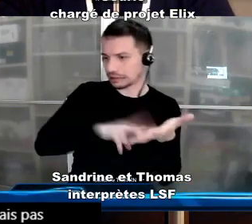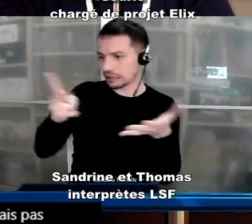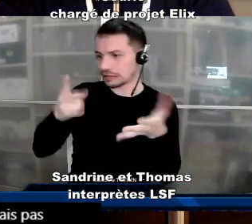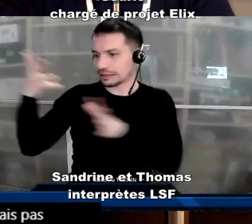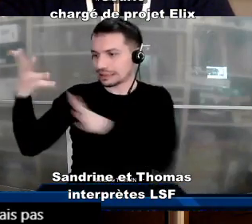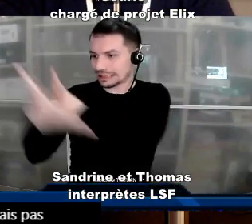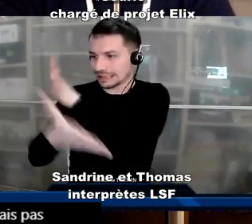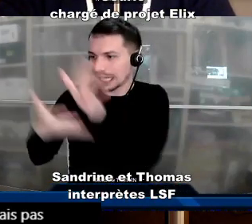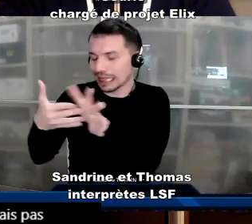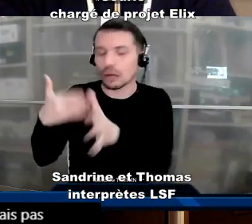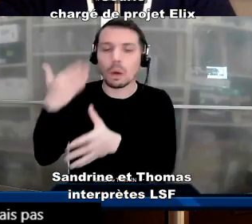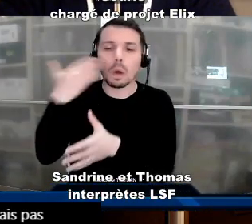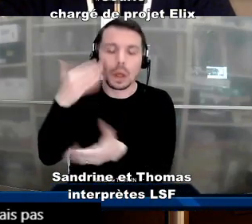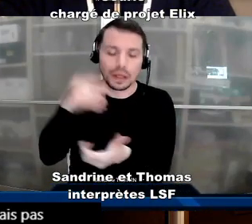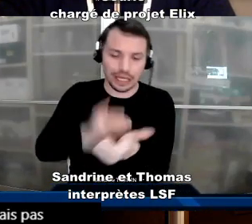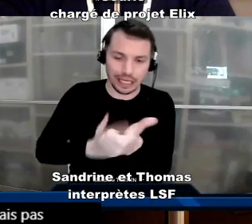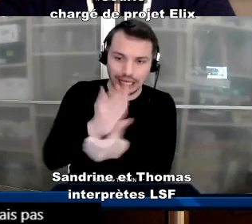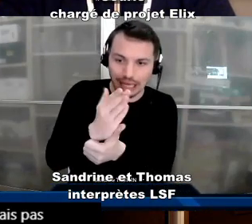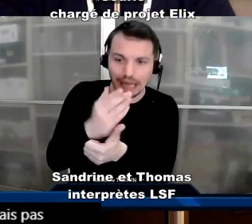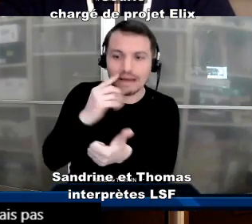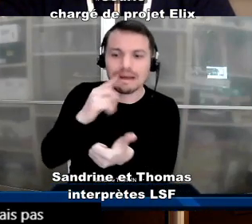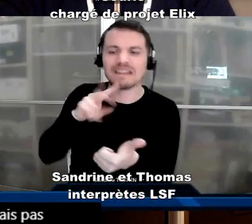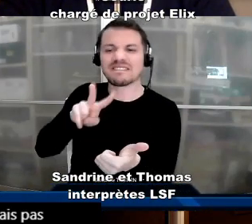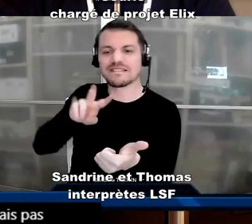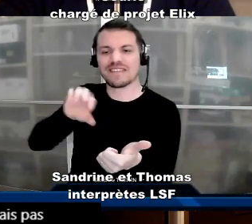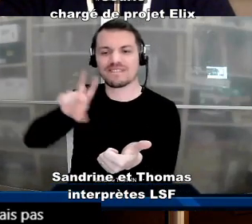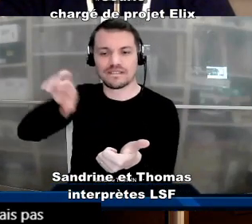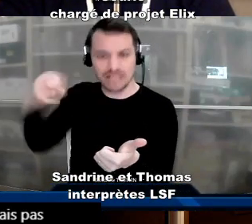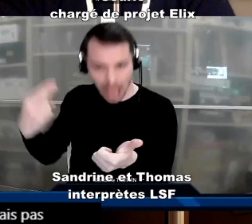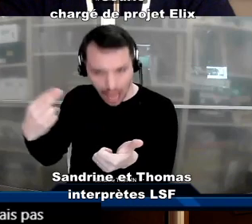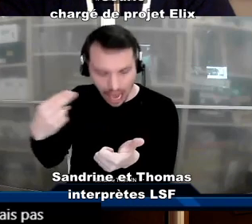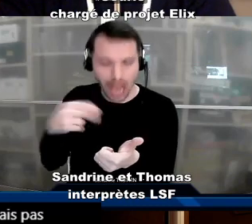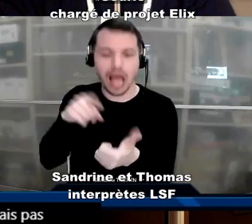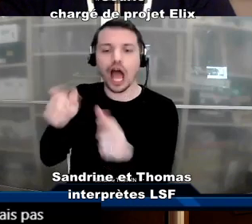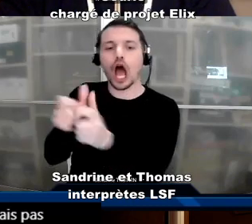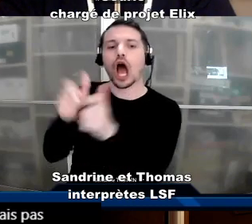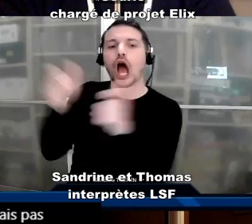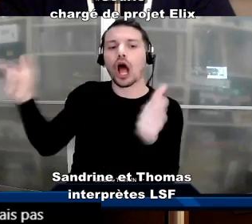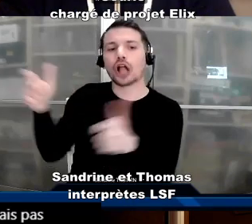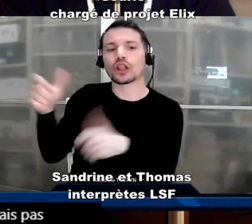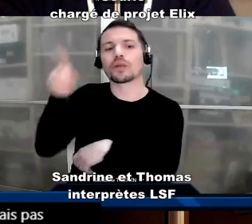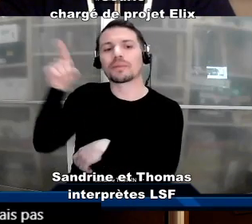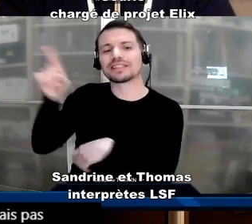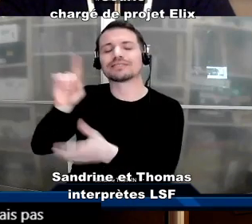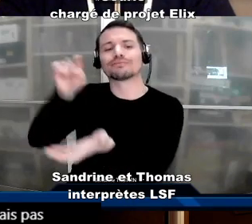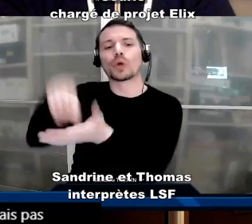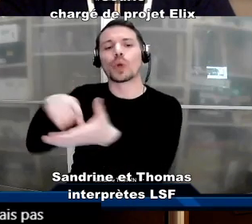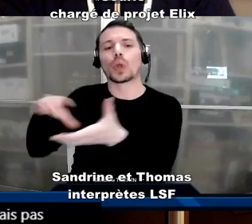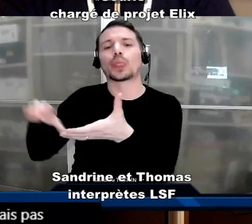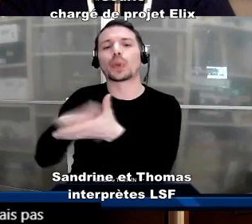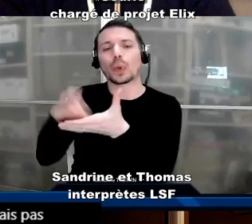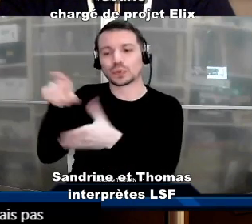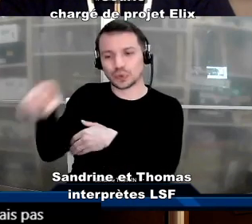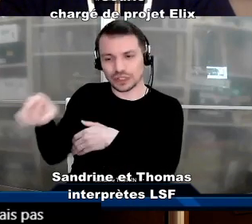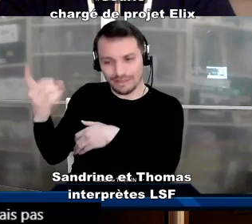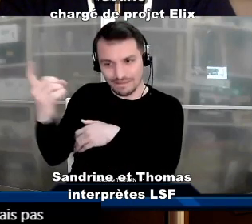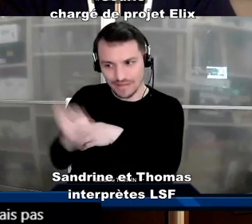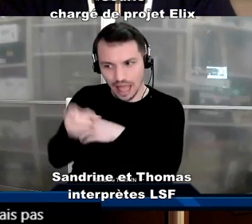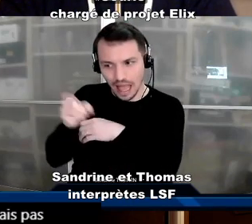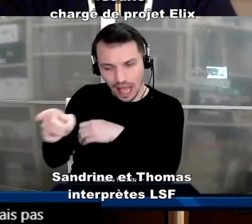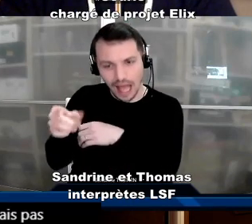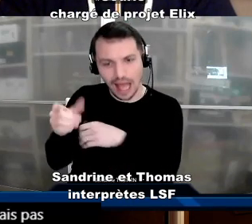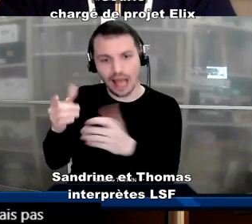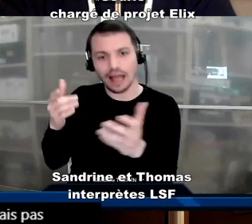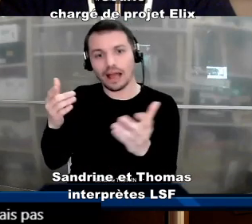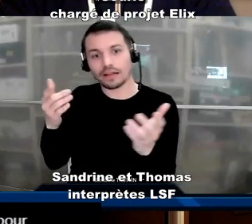qu'on peut les citer. C'est Vivien Fondeveille et la société Vice-Versa de Toulouse. Donc